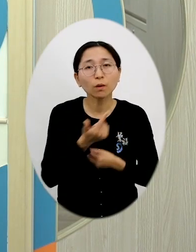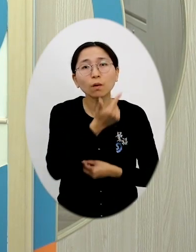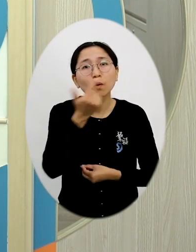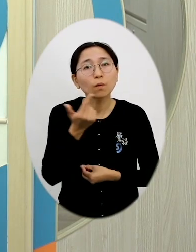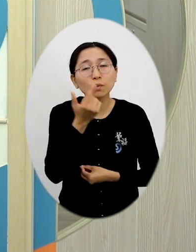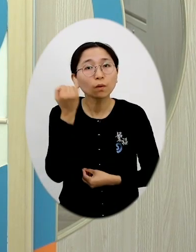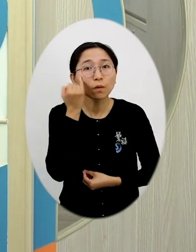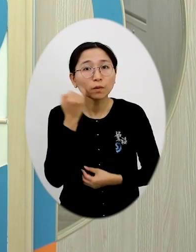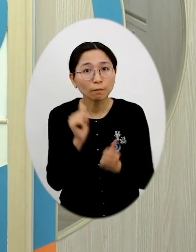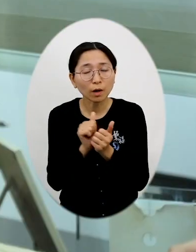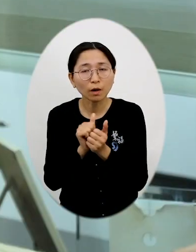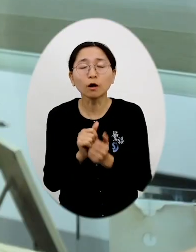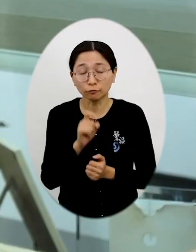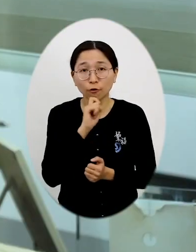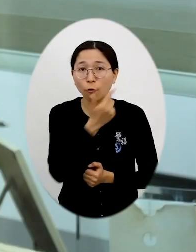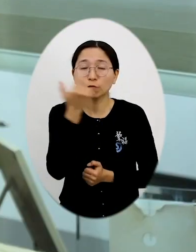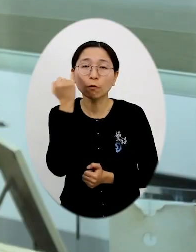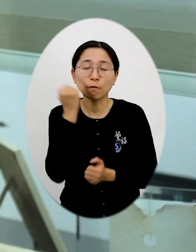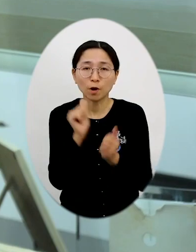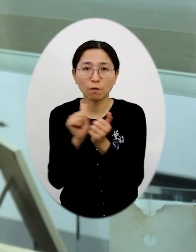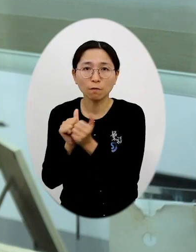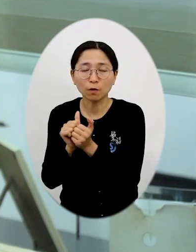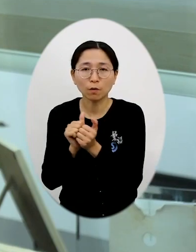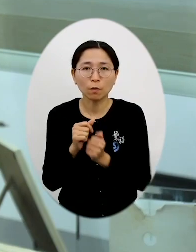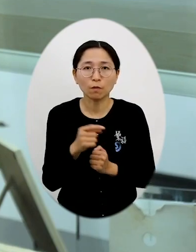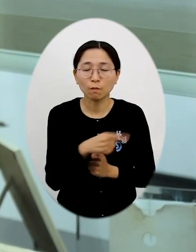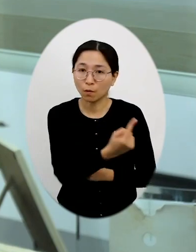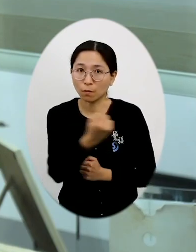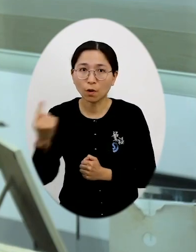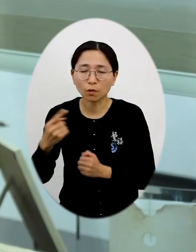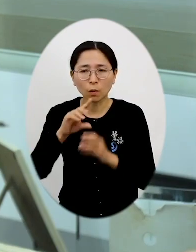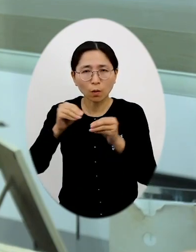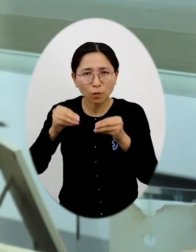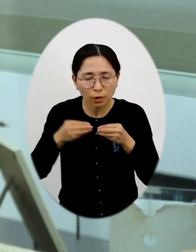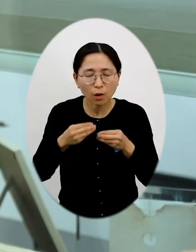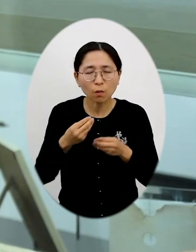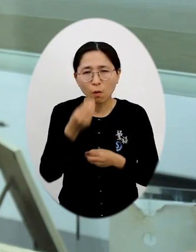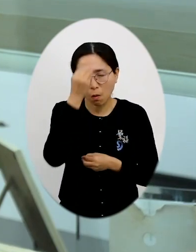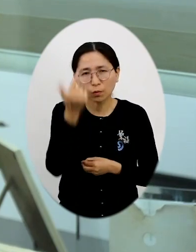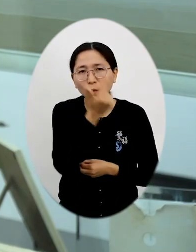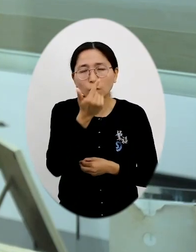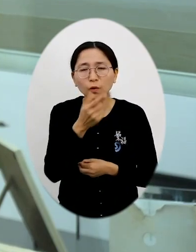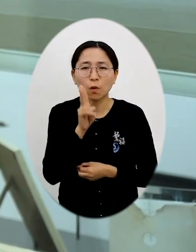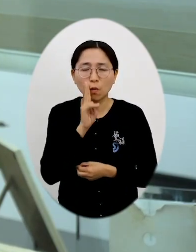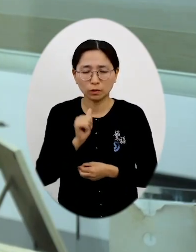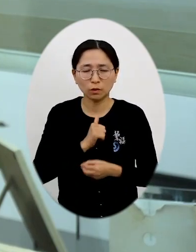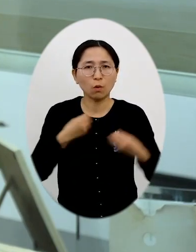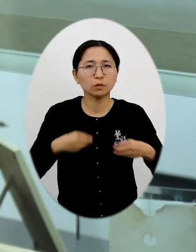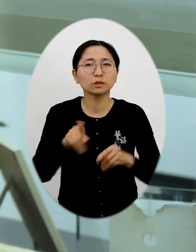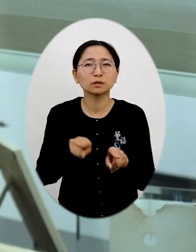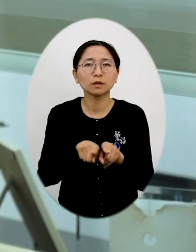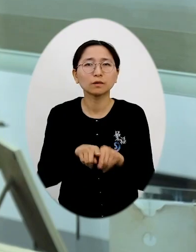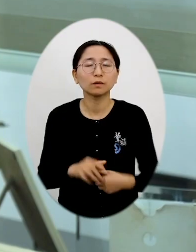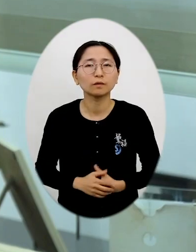多了這一類的朋友呢？ 絕對會啊，多了很多聾人朋友，而他們每一個都教識了很多東西，就好像我老師一